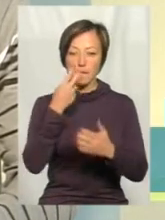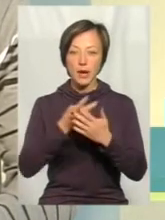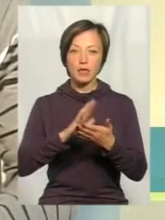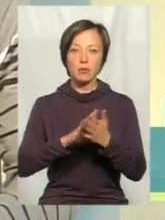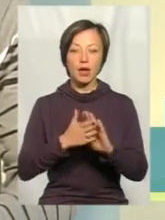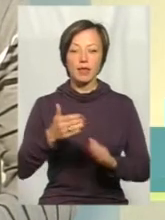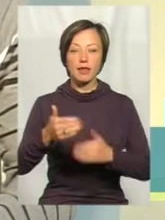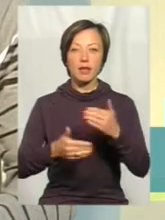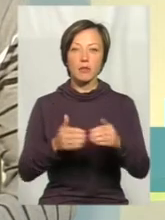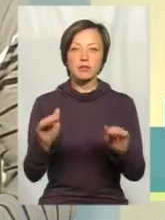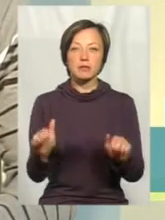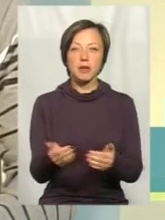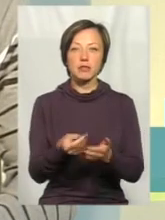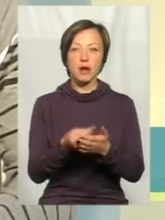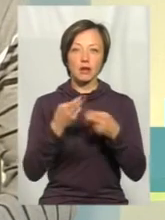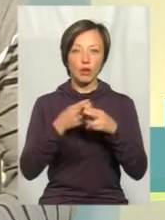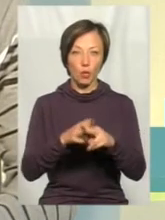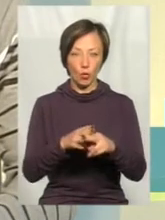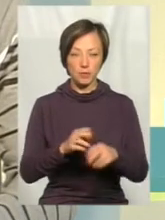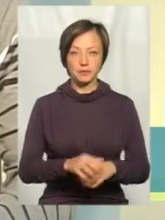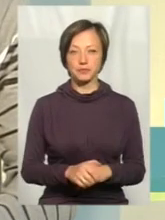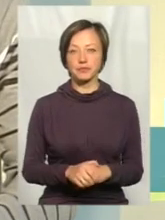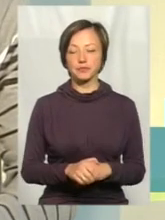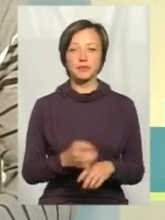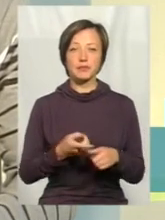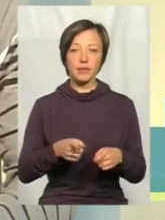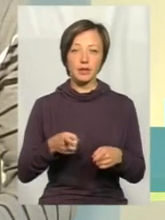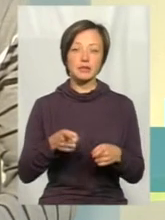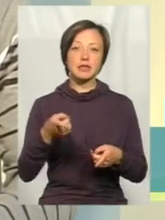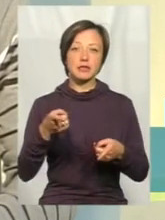по зменшенню вартості технологій. Тому це скоро з'явиться